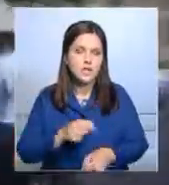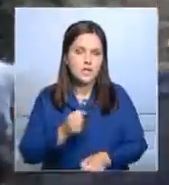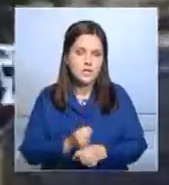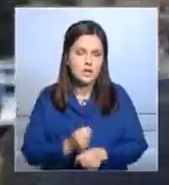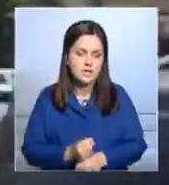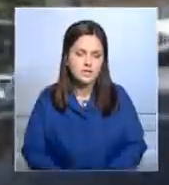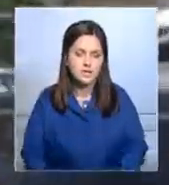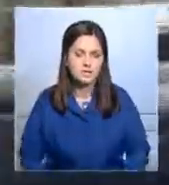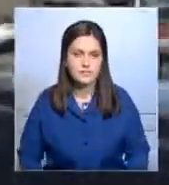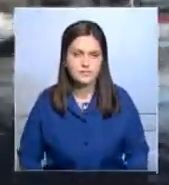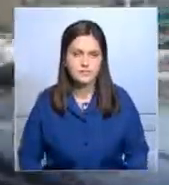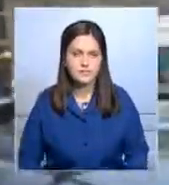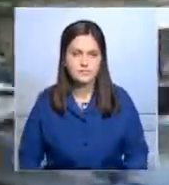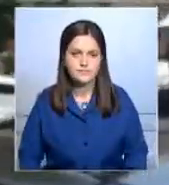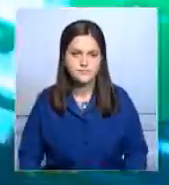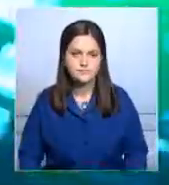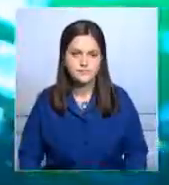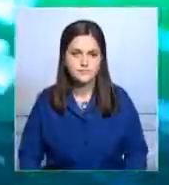отказывается это делать.